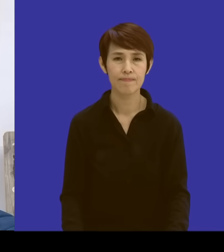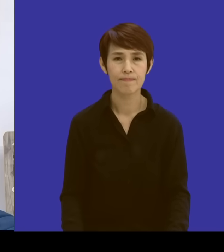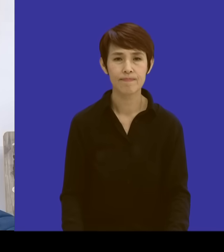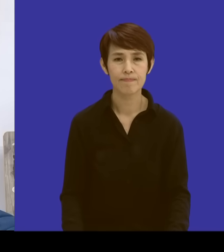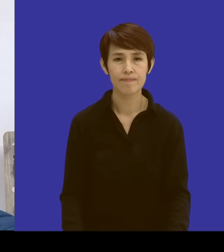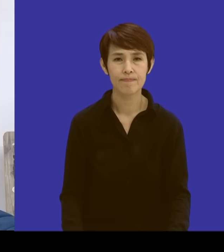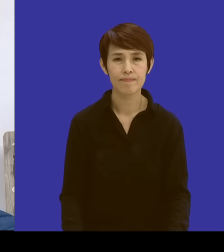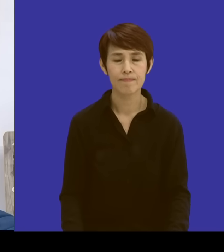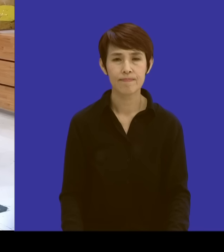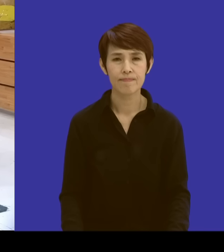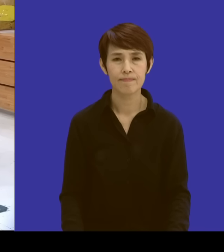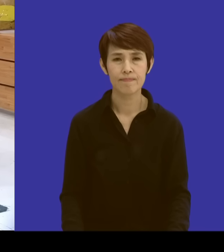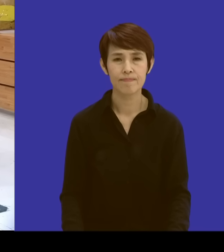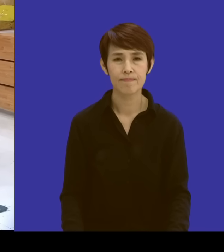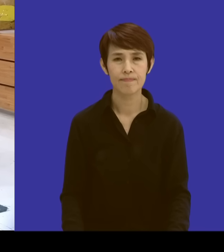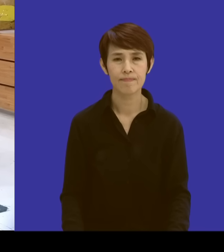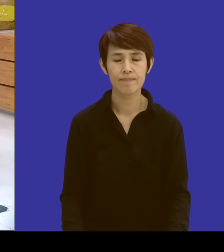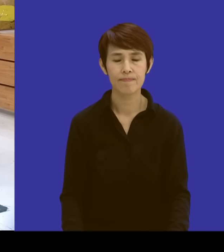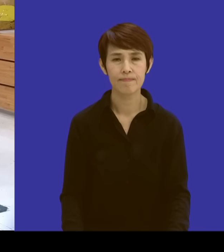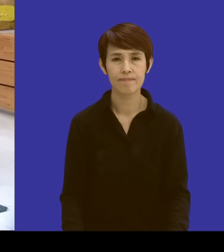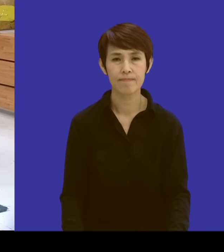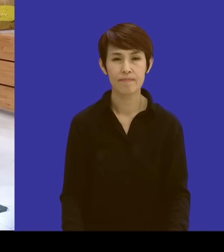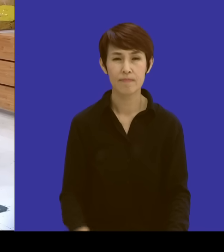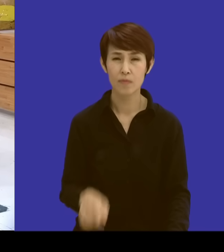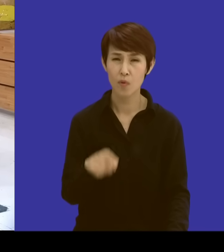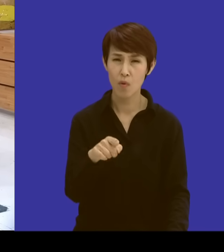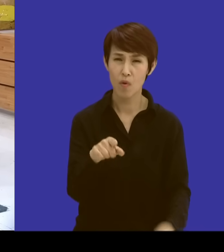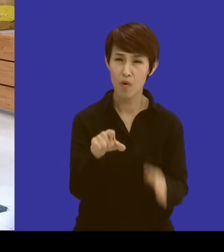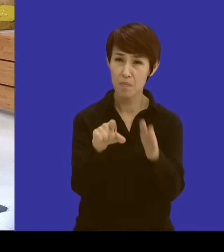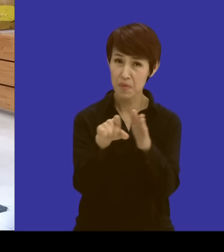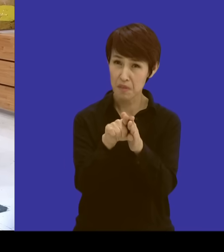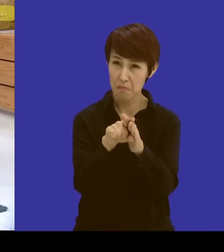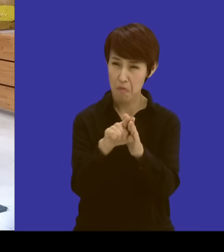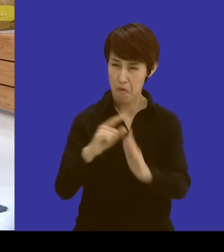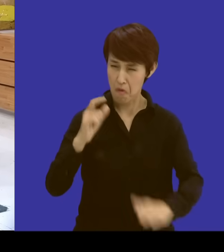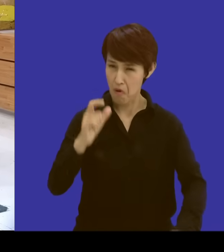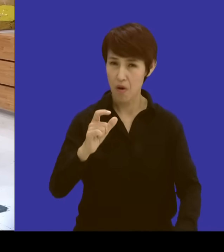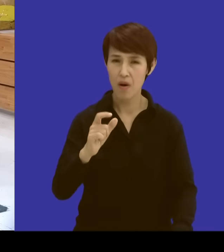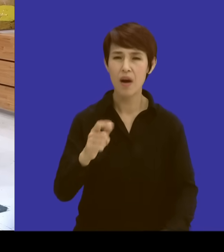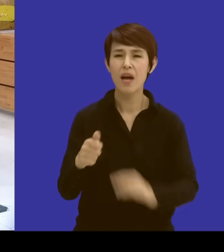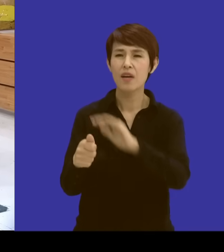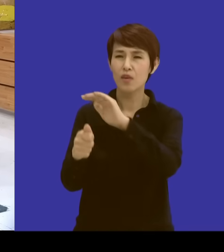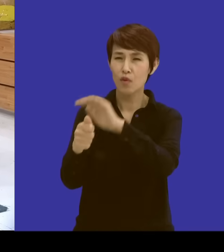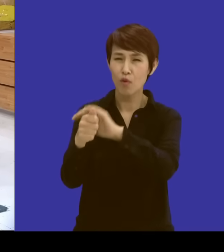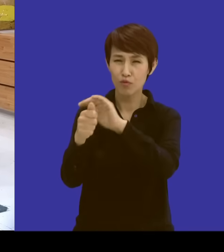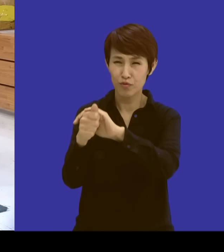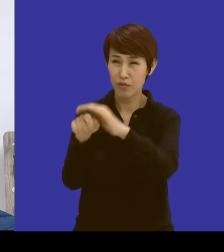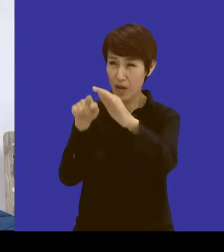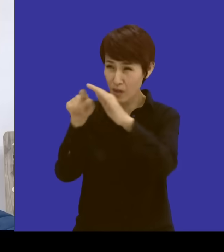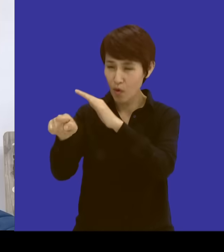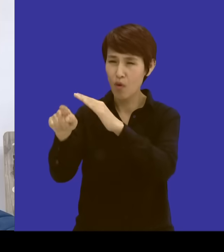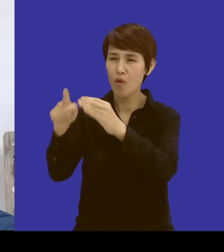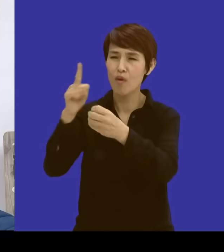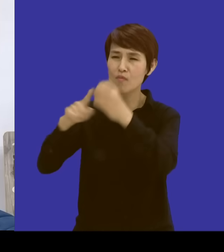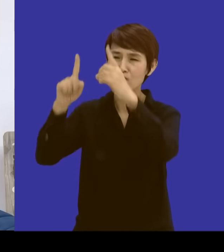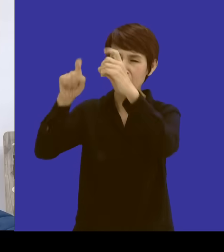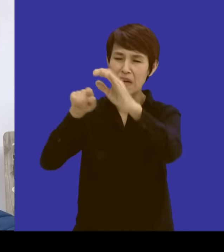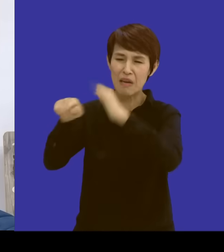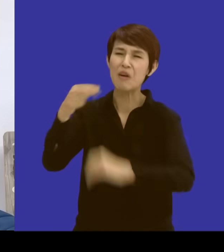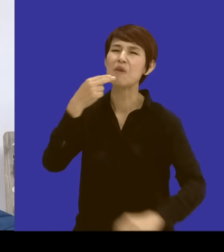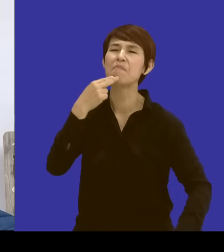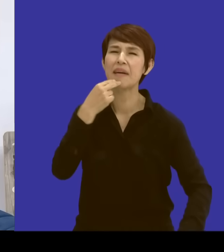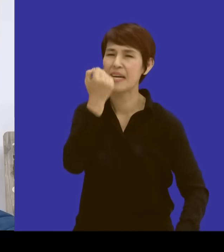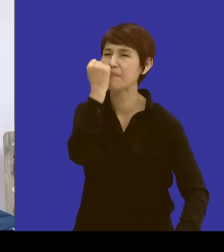거죠. 네. 아니 원래 근데 이 정도 믿음이었으면 제가 볼 때 경주 가셨어도 불국사 안 들어갔어요. 네. 저 들어가요.